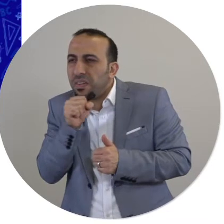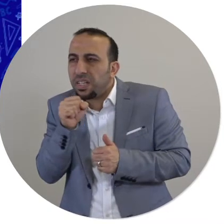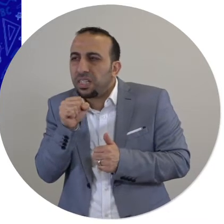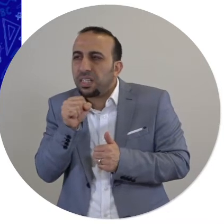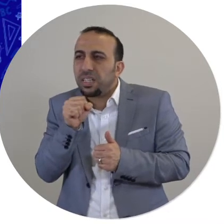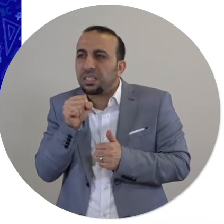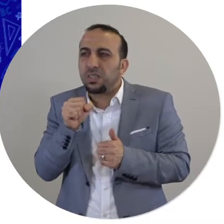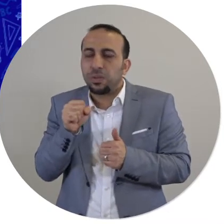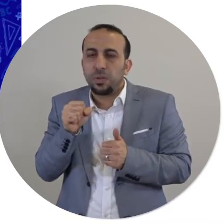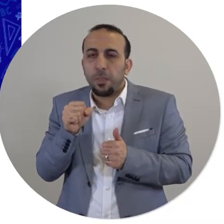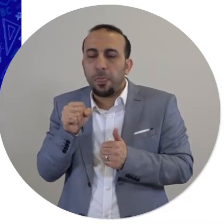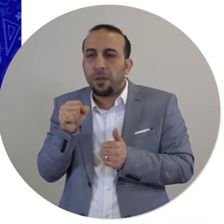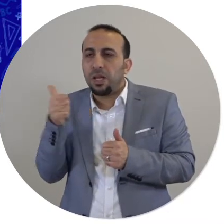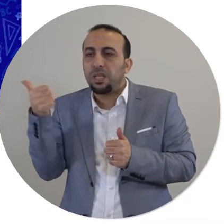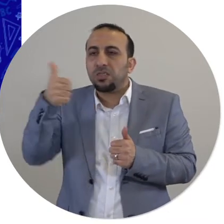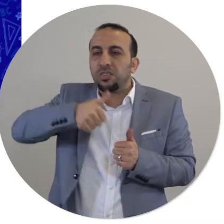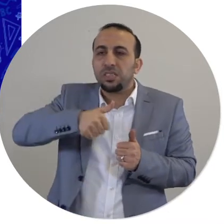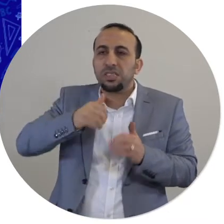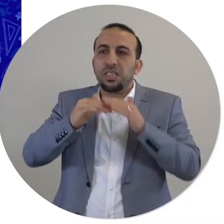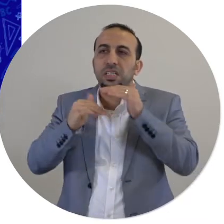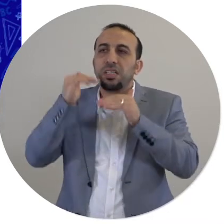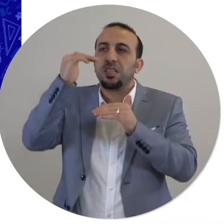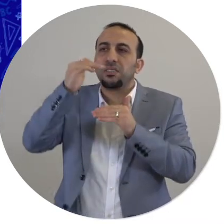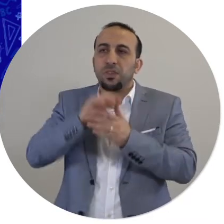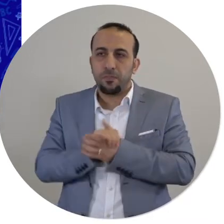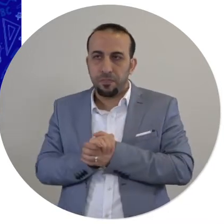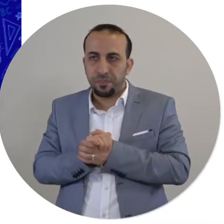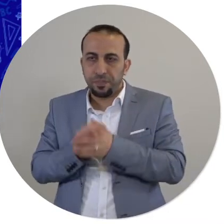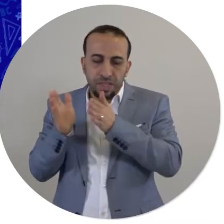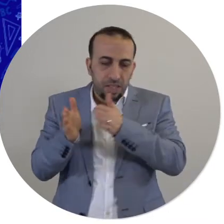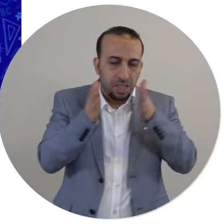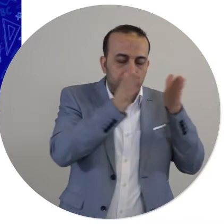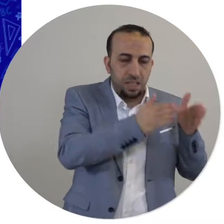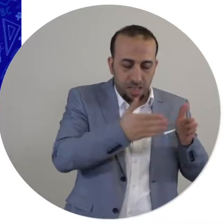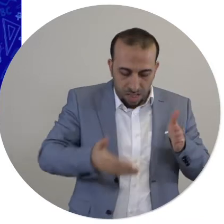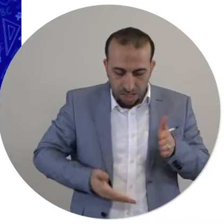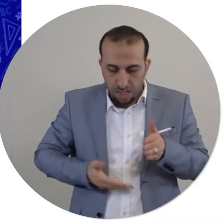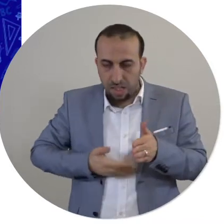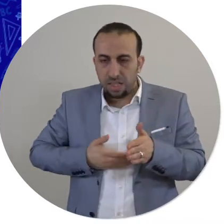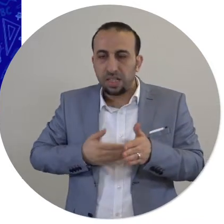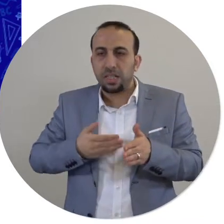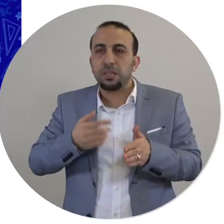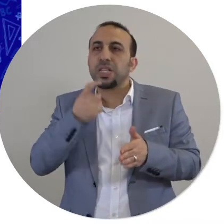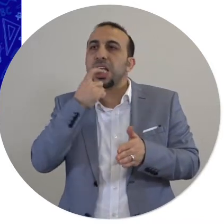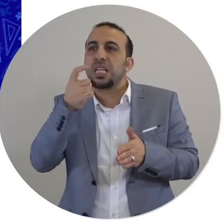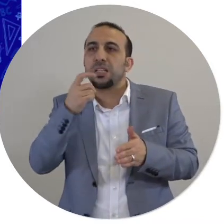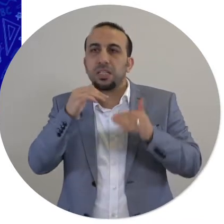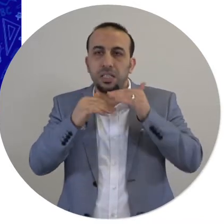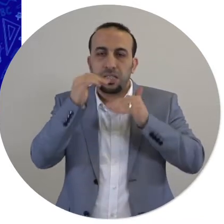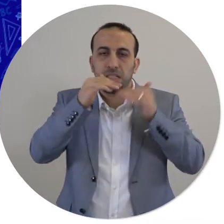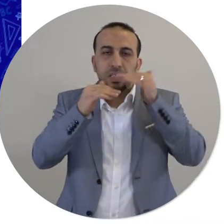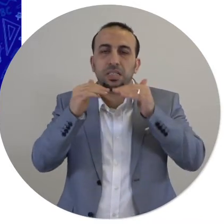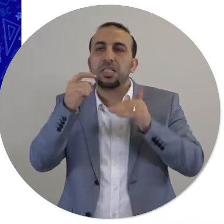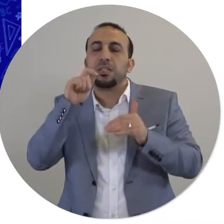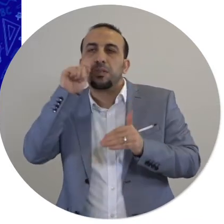فتية ودول ناضجة ودول هرمة. دول فتية هي التي ترتفع فيها نسب صغار السن، ودول ناضجة هي التي ترتفع فيها